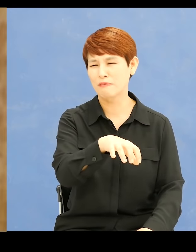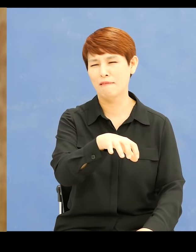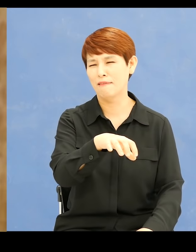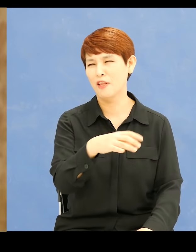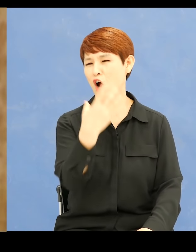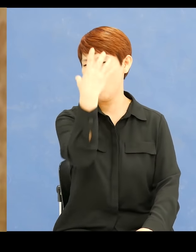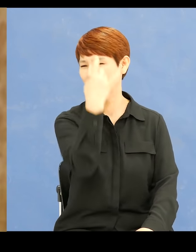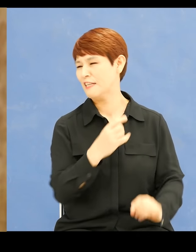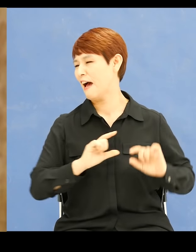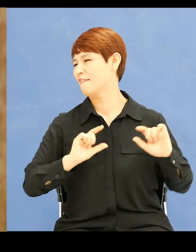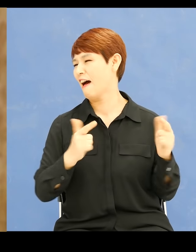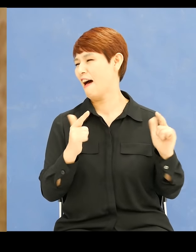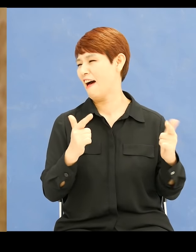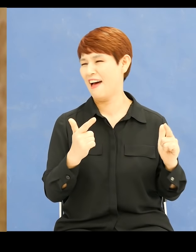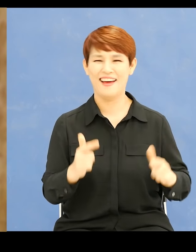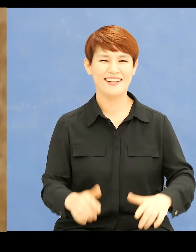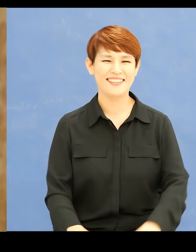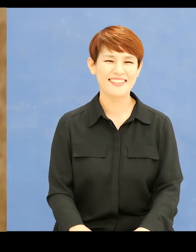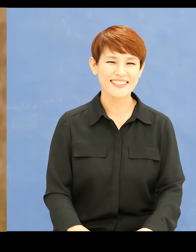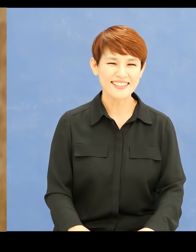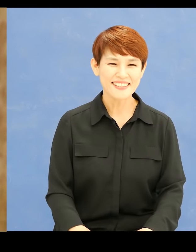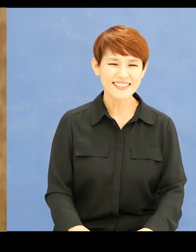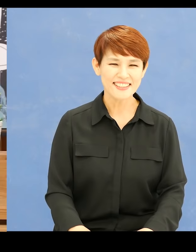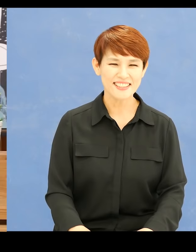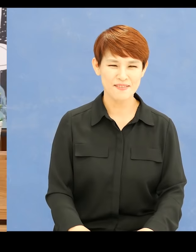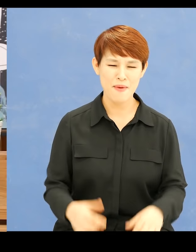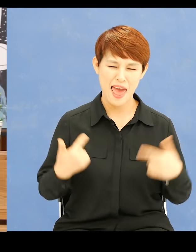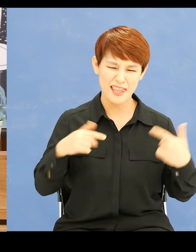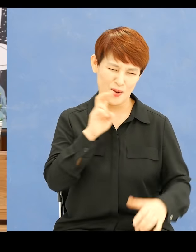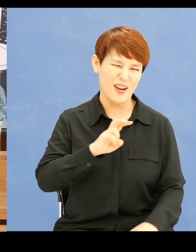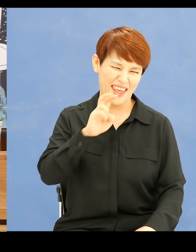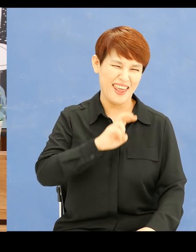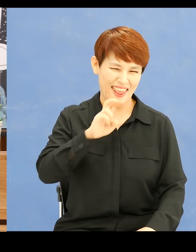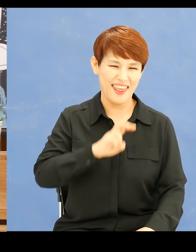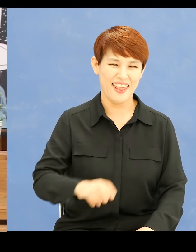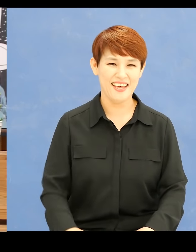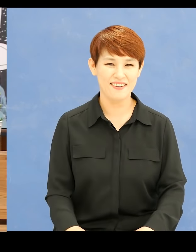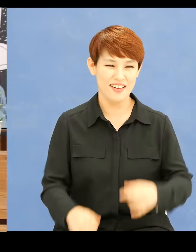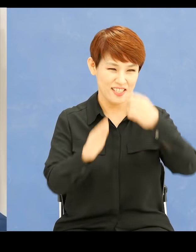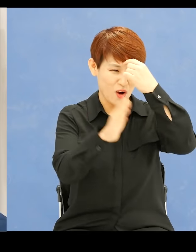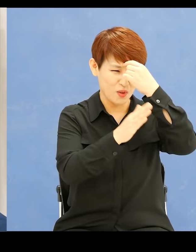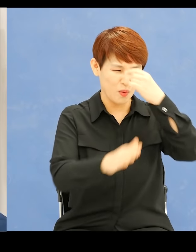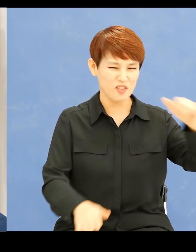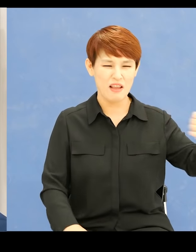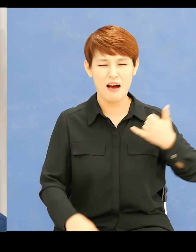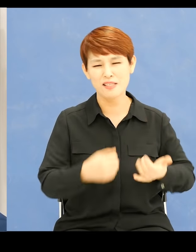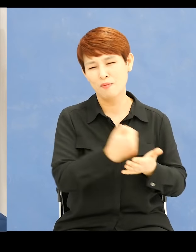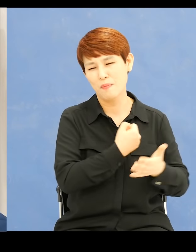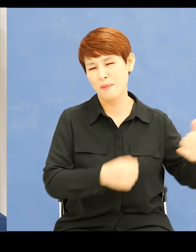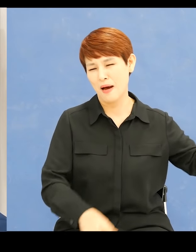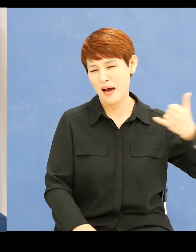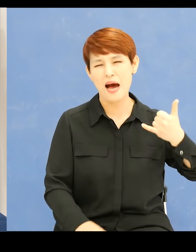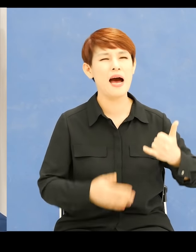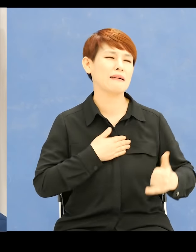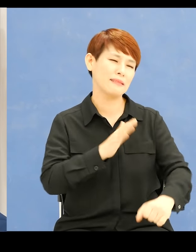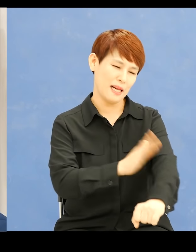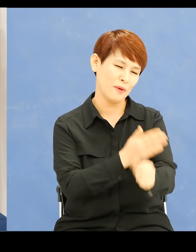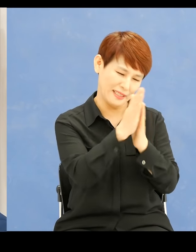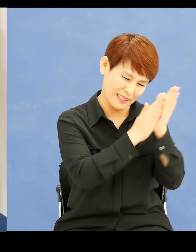이곳은 나에게 어울리지 않아. 이거 맨날 부르고 뭐 성도님이 전화해가 서운한 말 하면은